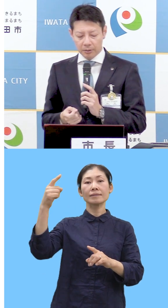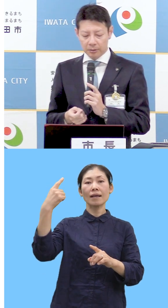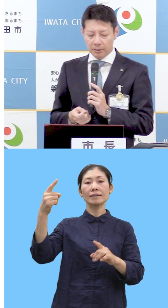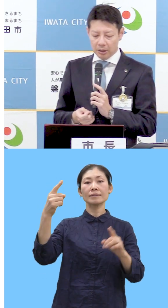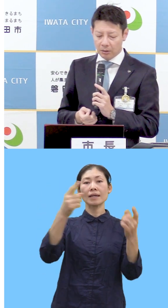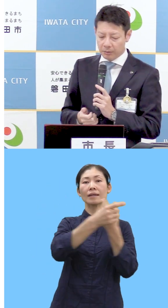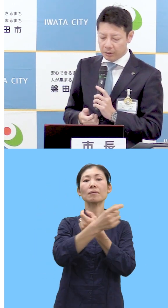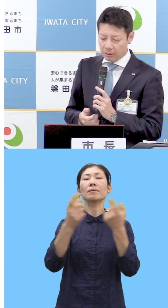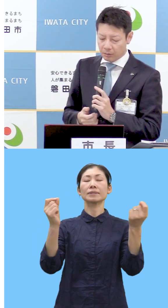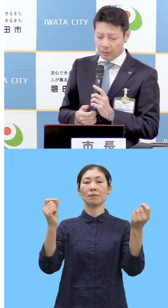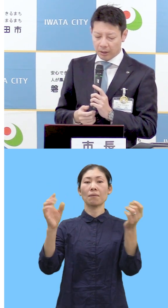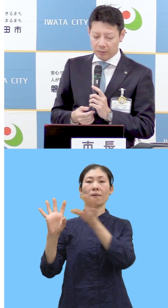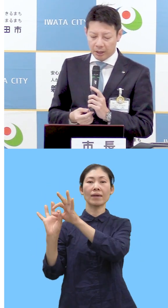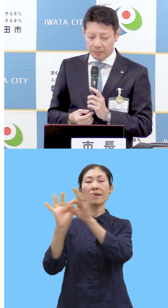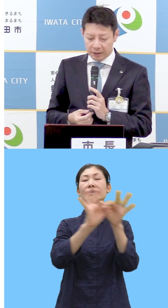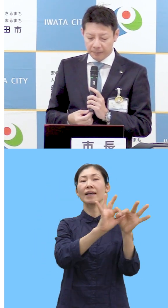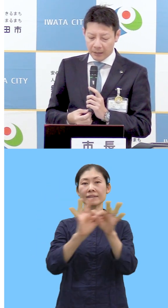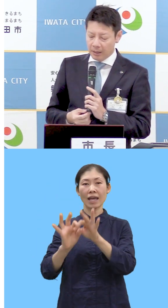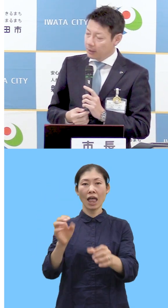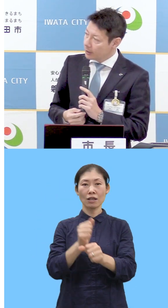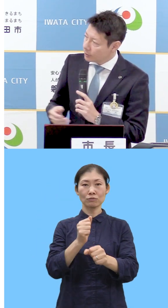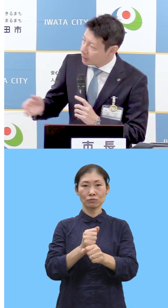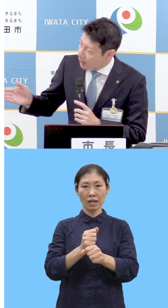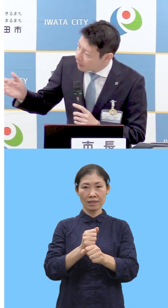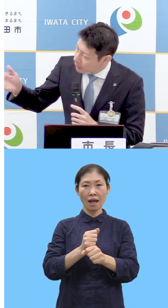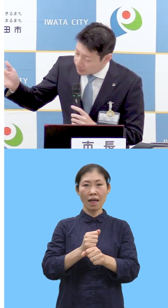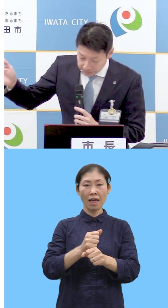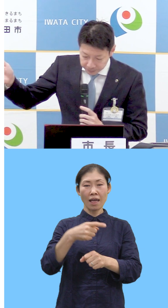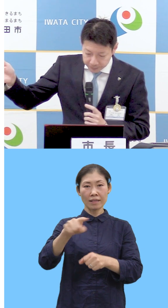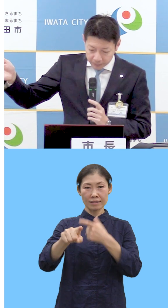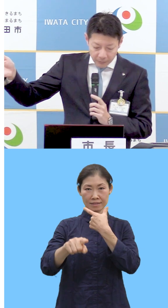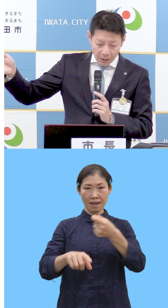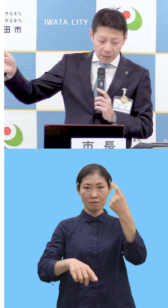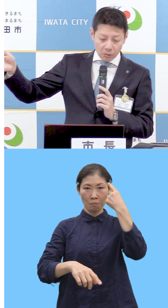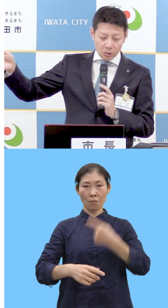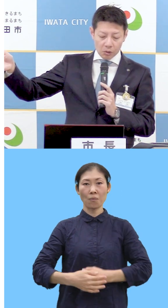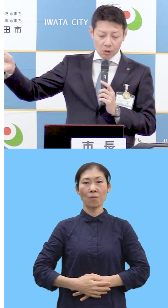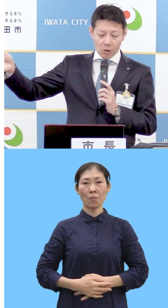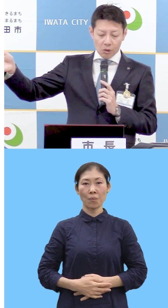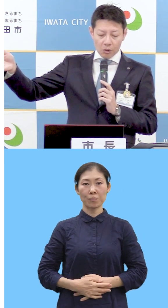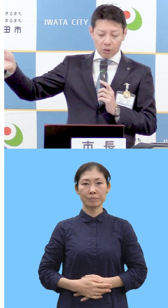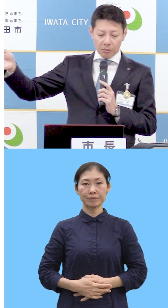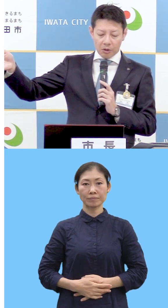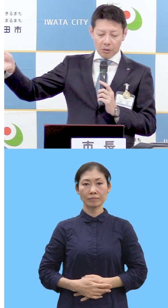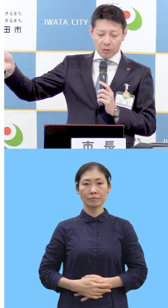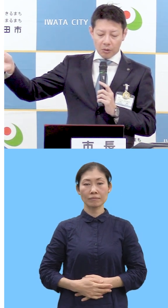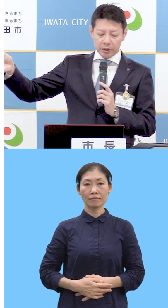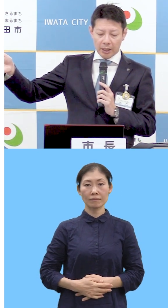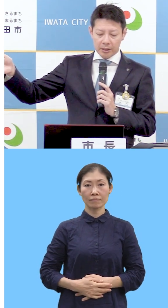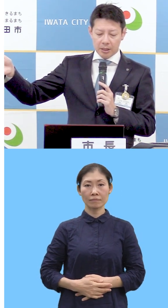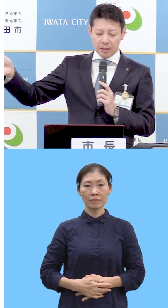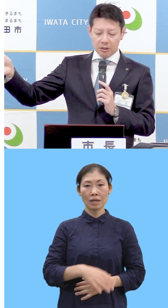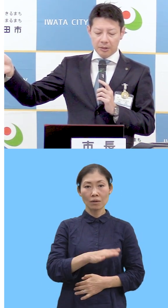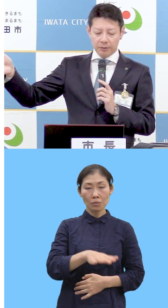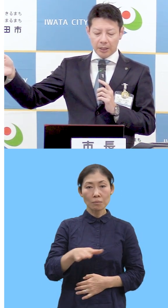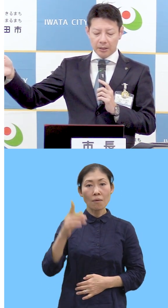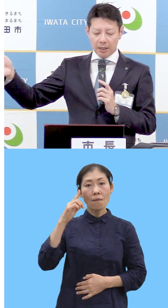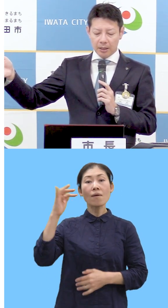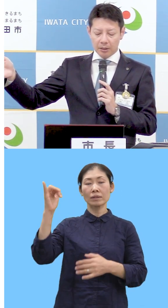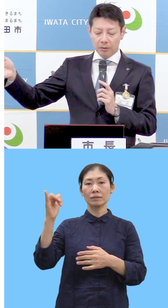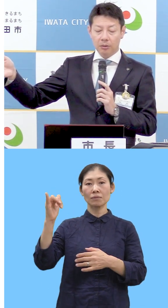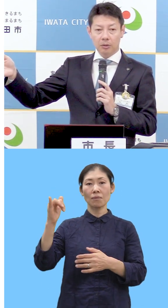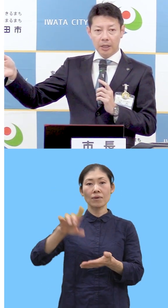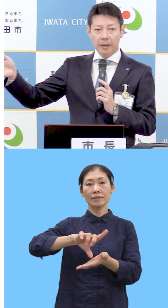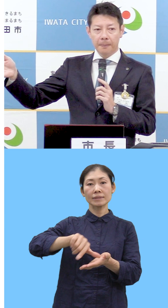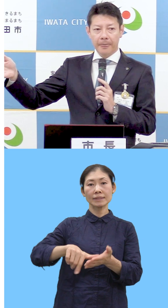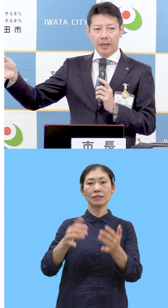なというふうに思っているところでございます。そして最後に、子ども保護者、地域住民の負担軽